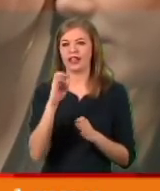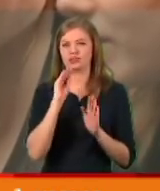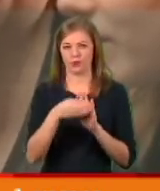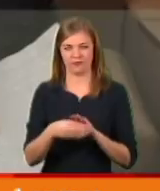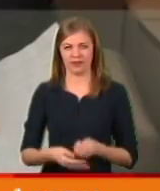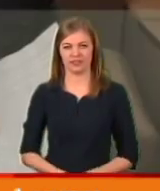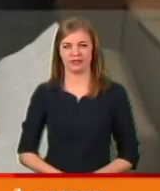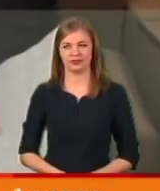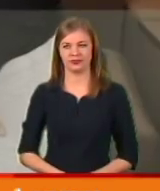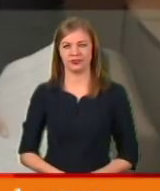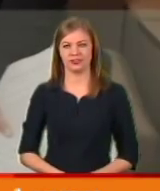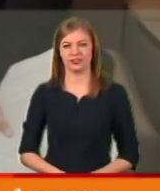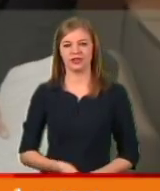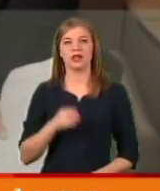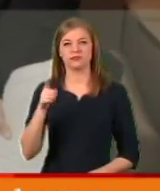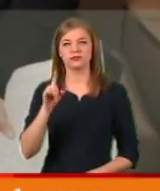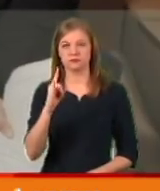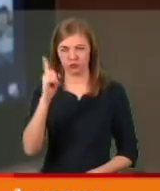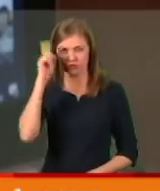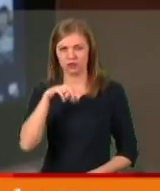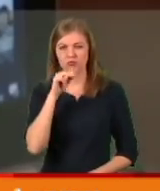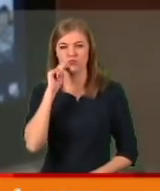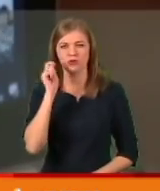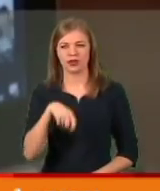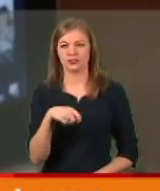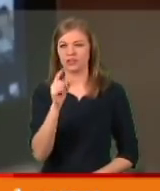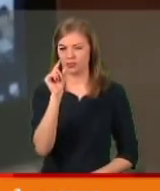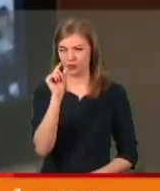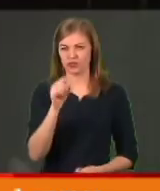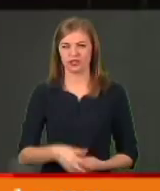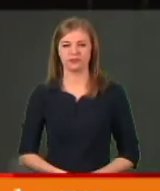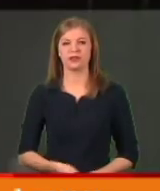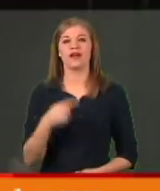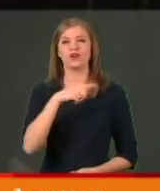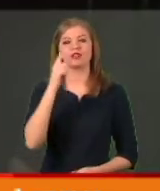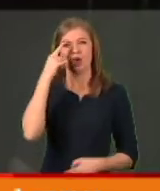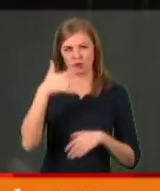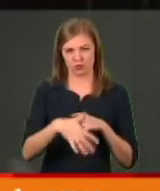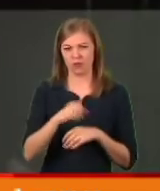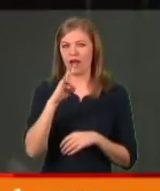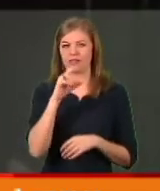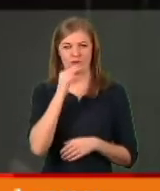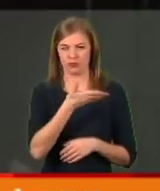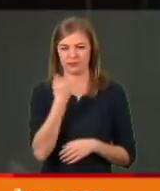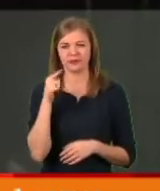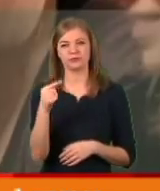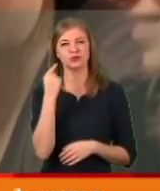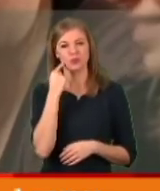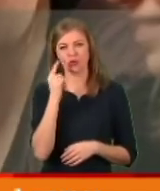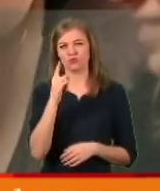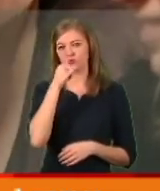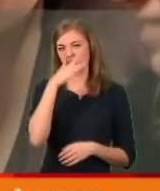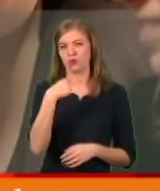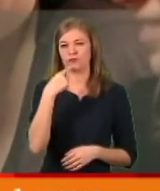ховається. Чи Карен розмовляє українською? Трошка. О, вона розуміє, але вони не говорять. Карен соромиться, бо не